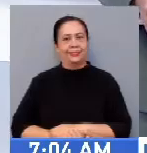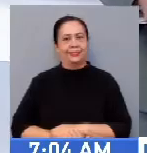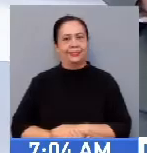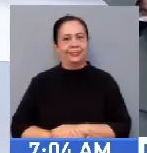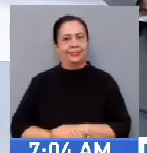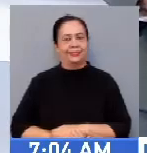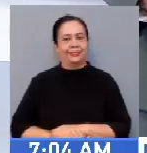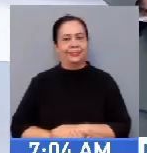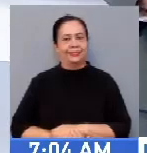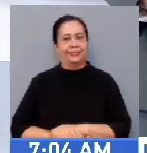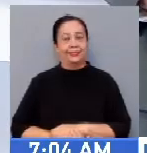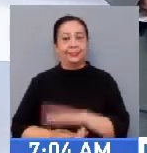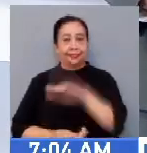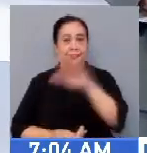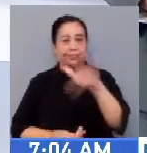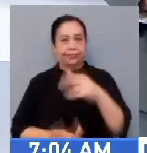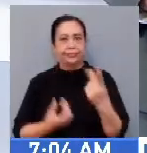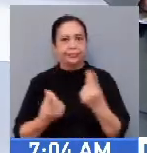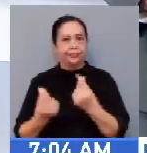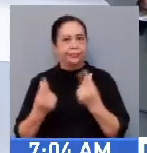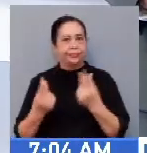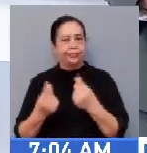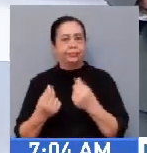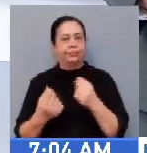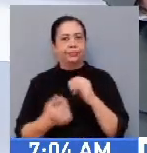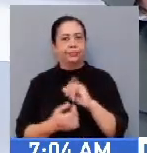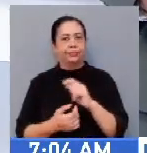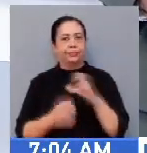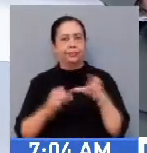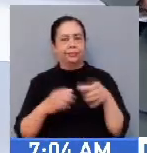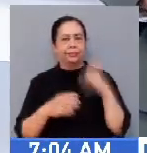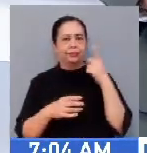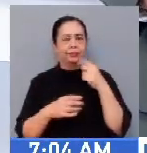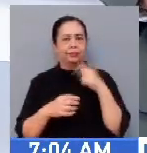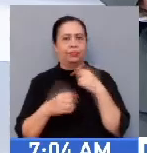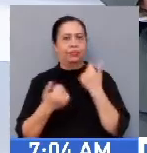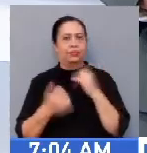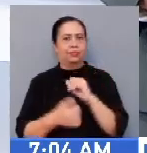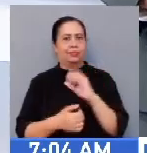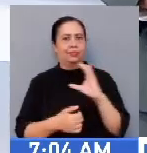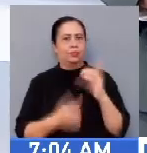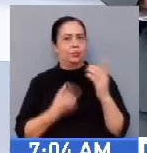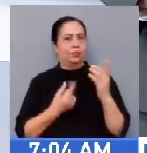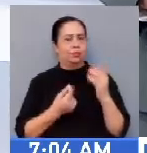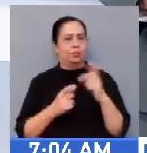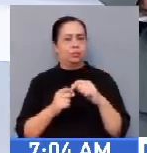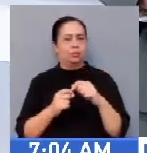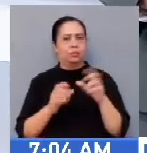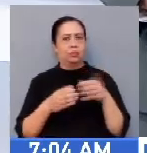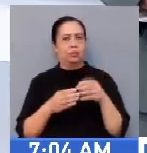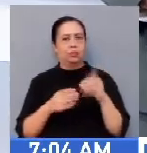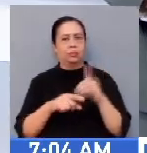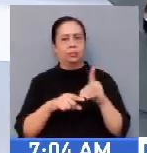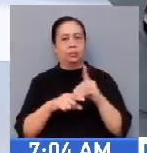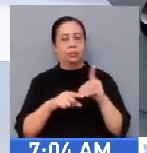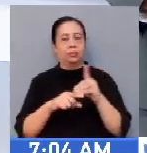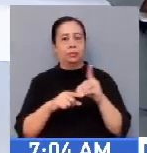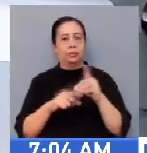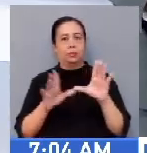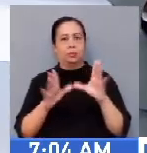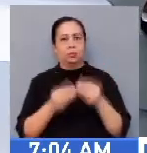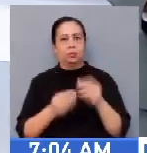IGA nagsagawa ng operasyon ng Interagency Council for Traffic o IAC at Task Force Disiplina sa Commonwealth Avenue, Quezon